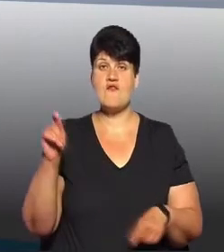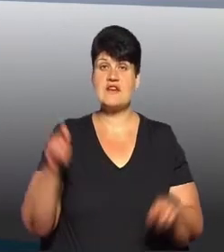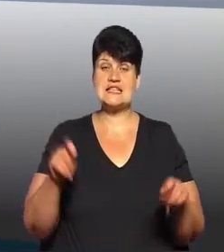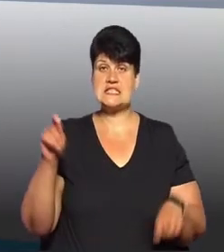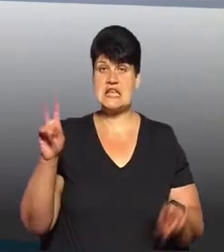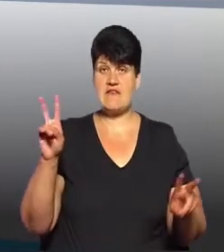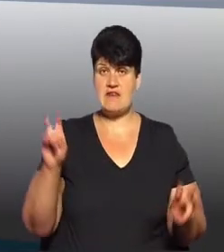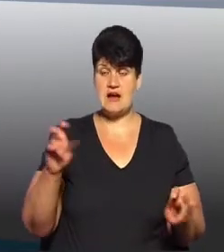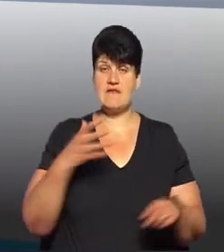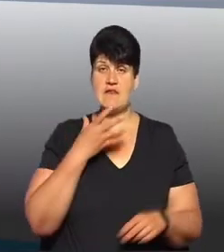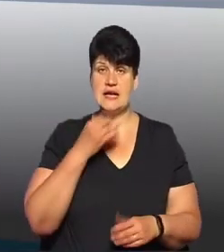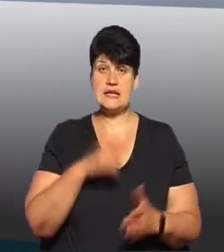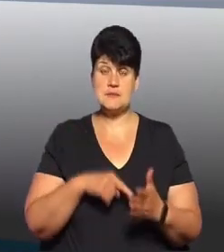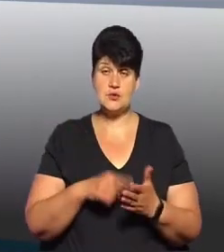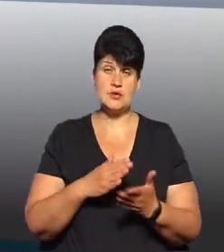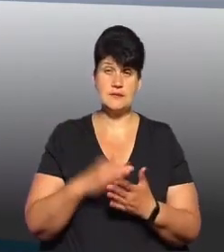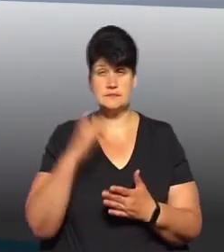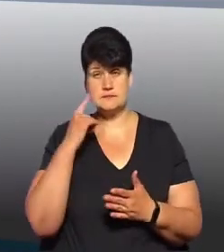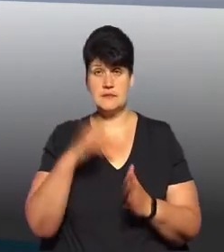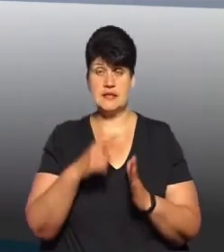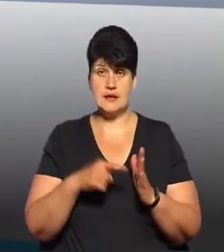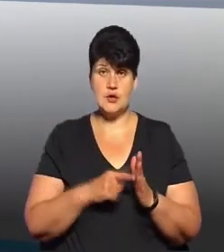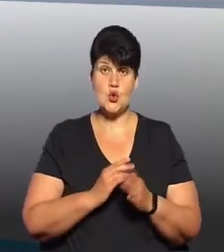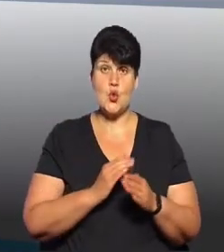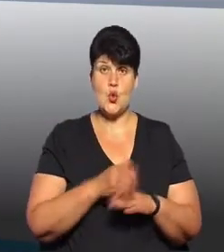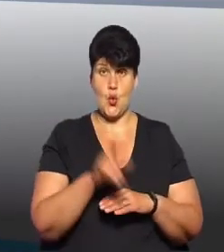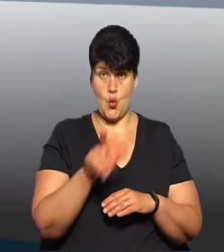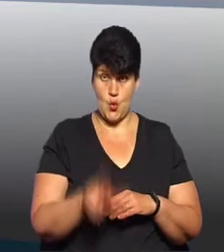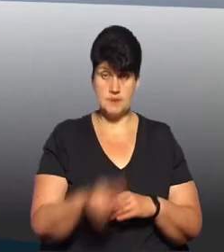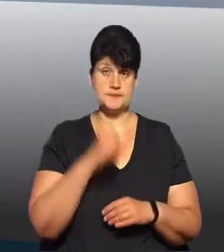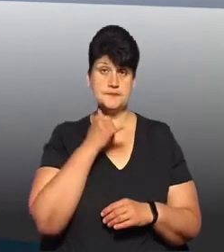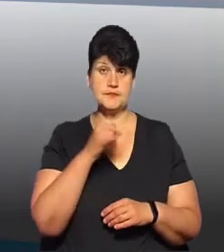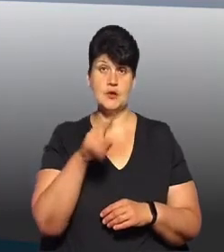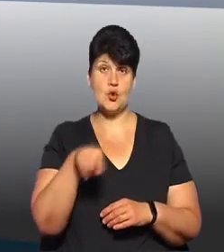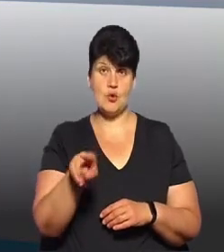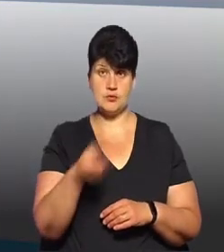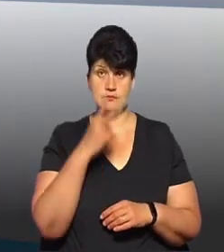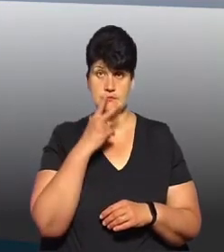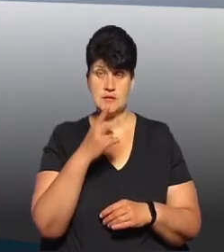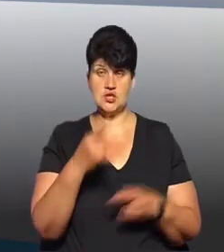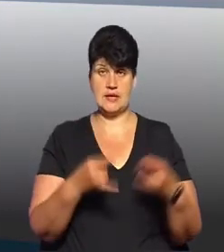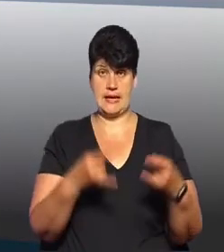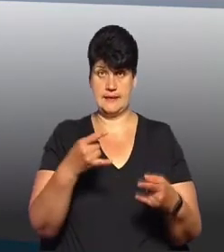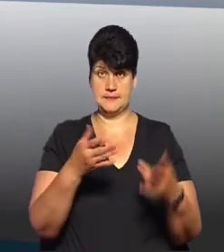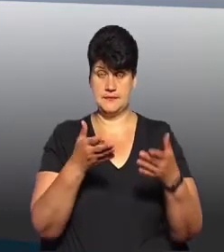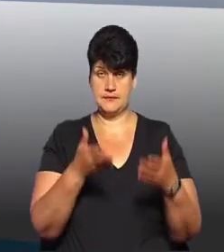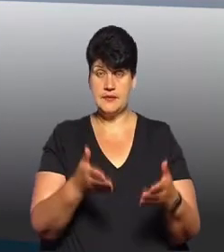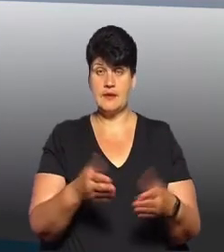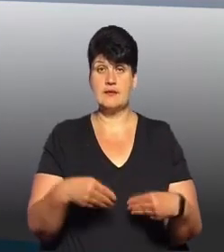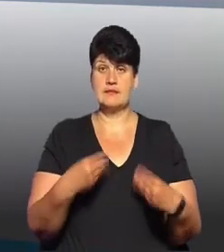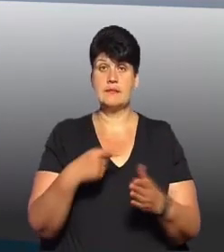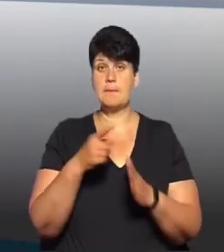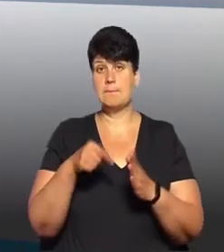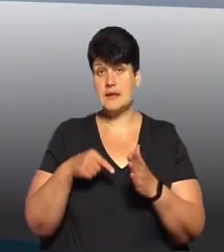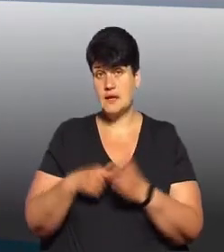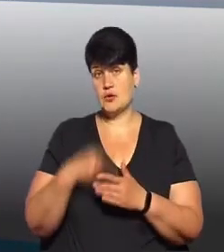свої думки чи запитання до наших до нашого гостя, можете телефонувати за номером, що вказаний на ваших екранах, поставити і питання, і висловлювати свої